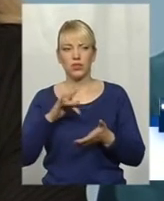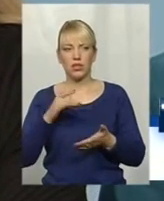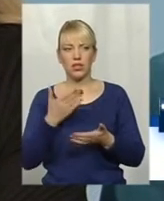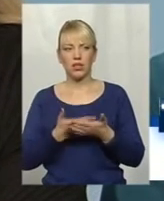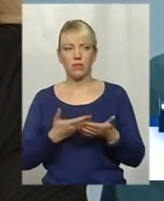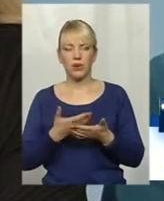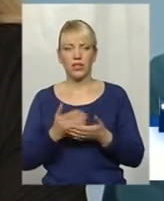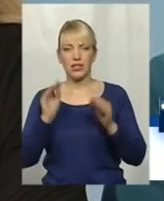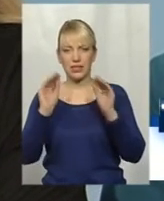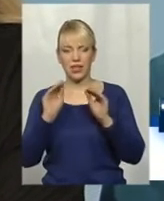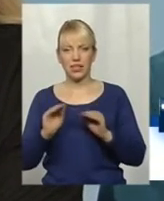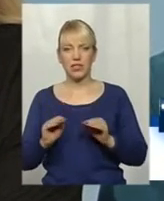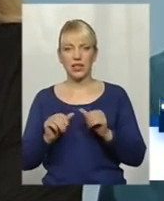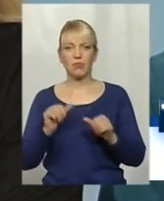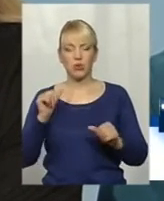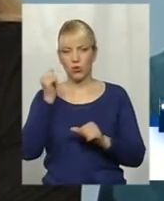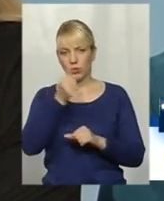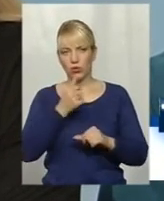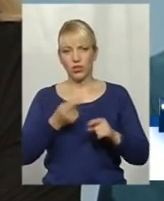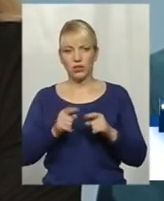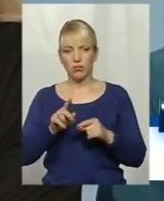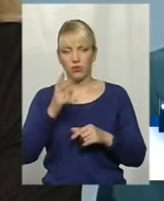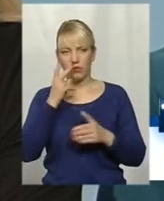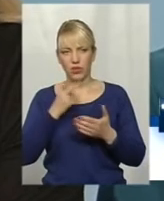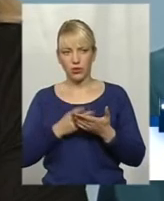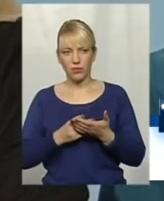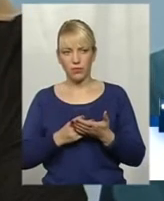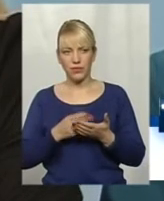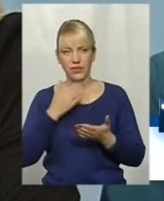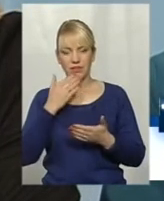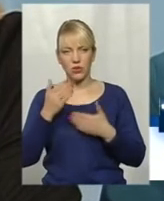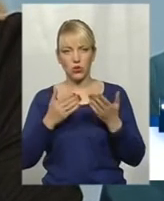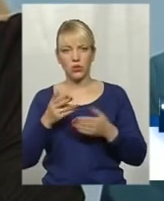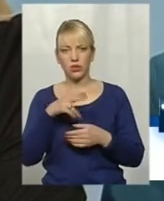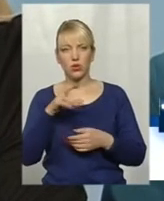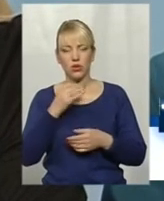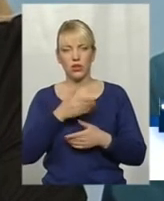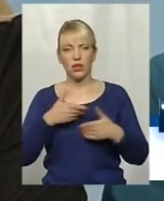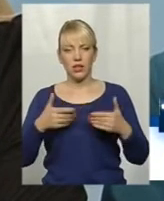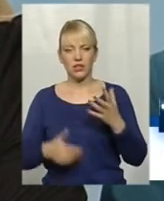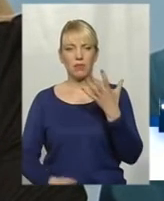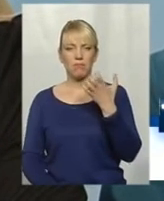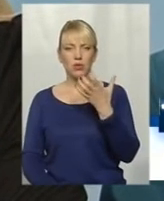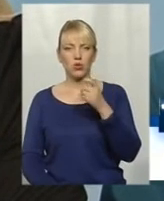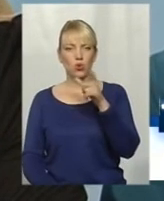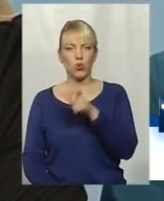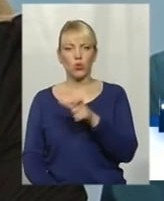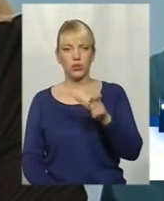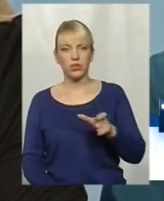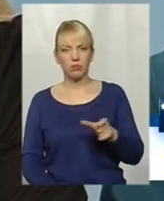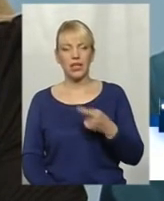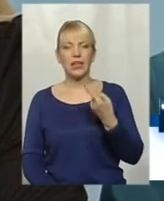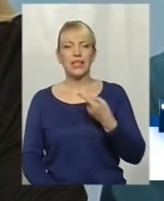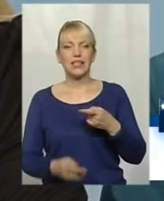прикладі статистики минулого року, і це буде видно. Звернулося до нас 500 осіб. З цих